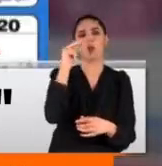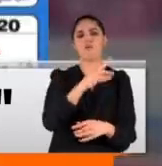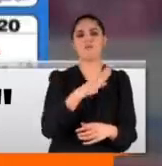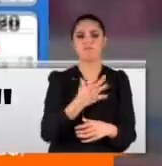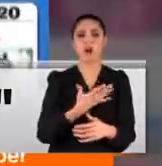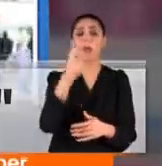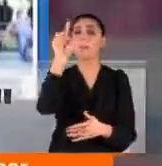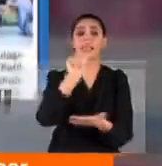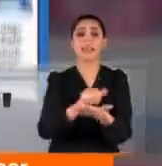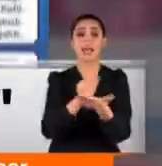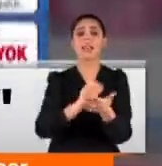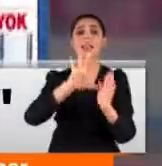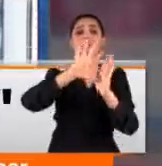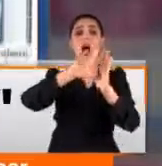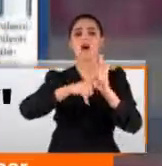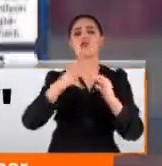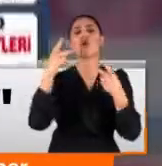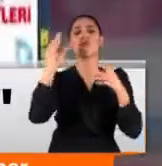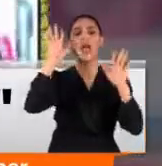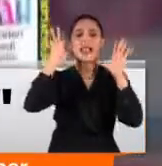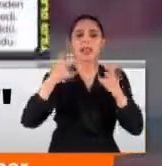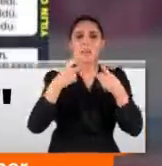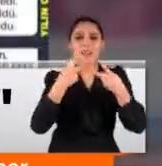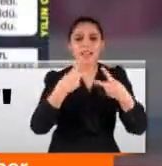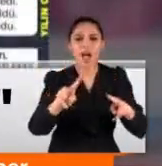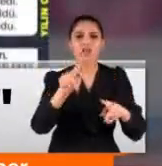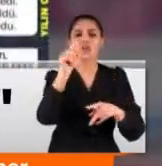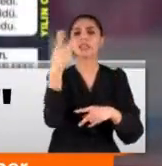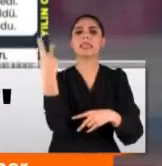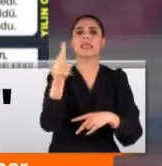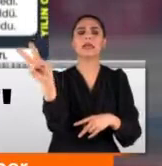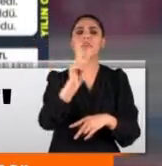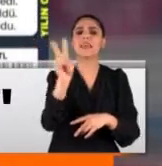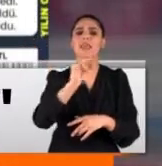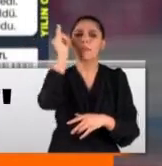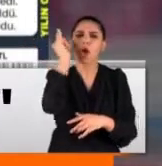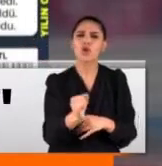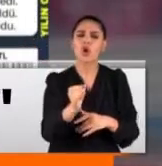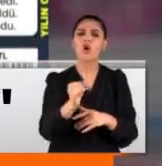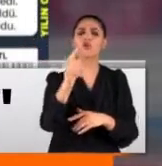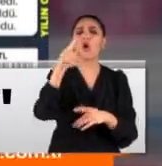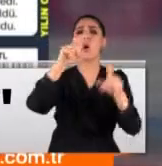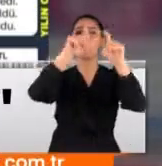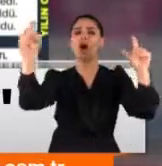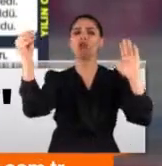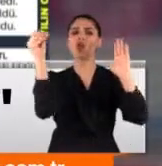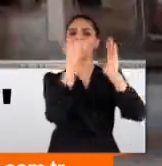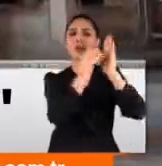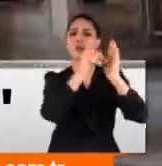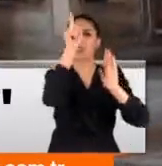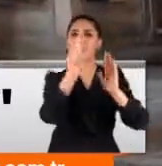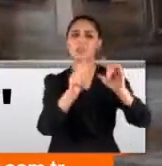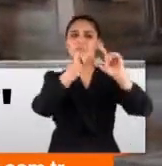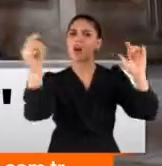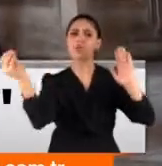ve bir gazetenin Ayasofya'nın ibadete açılışını 2020 yılında yaşanan felaketler başlığı altında görüp yılın ilk